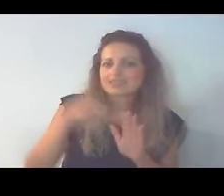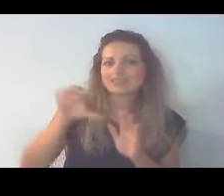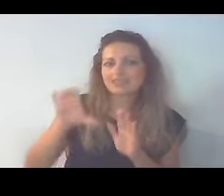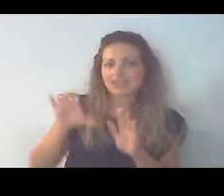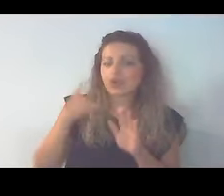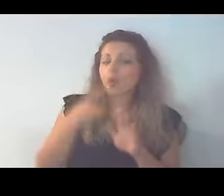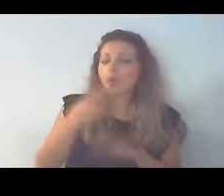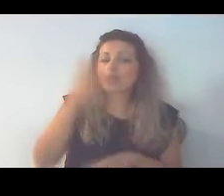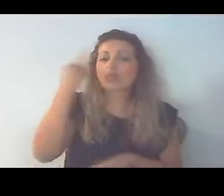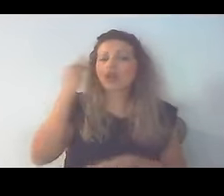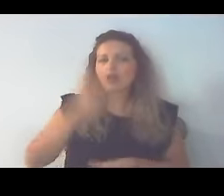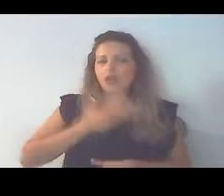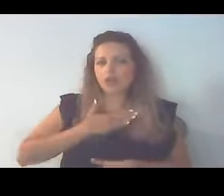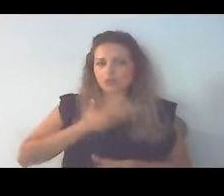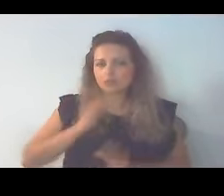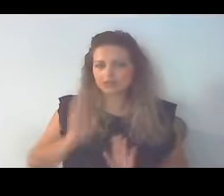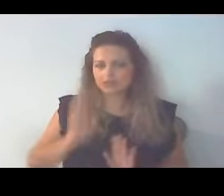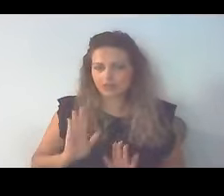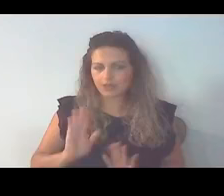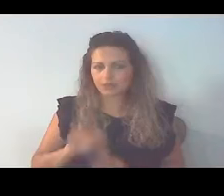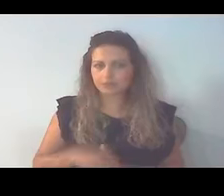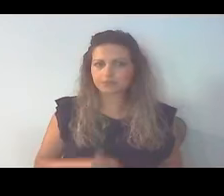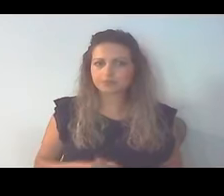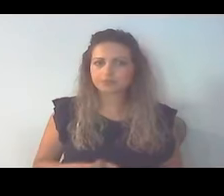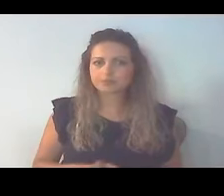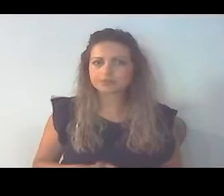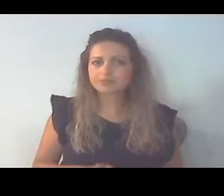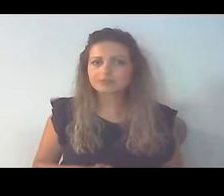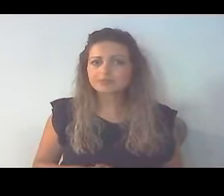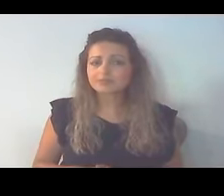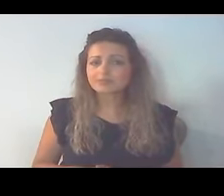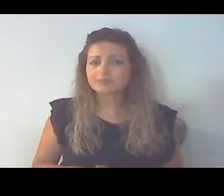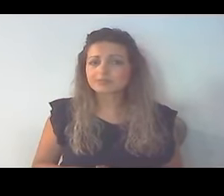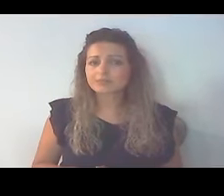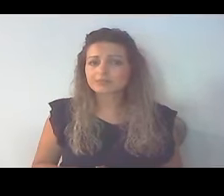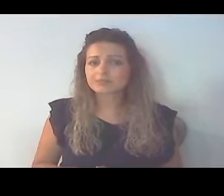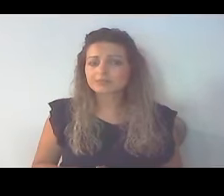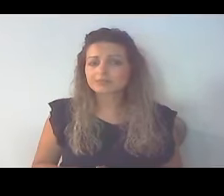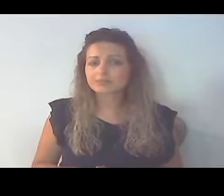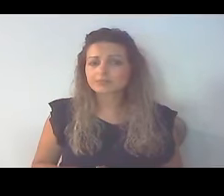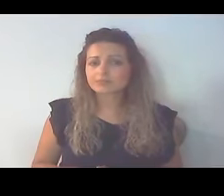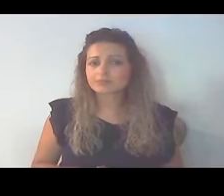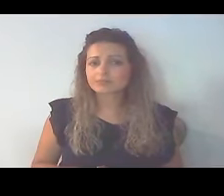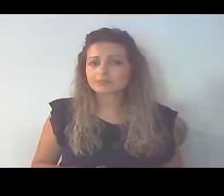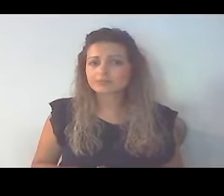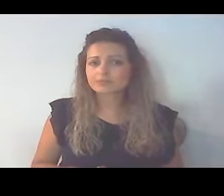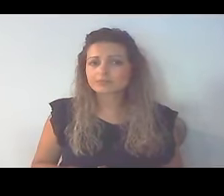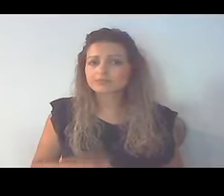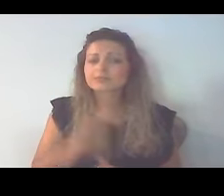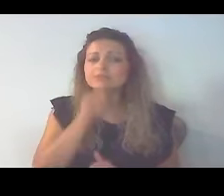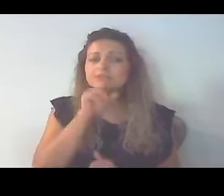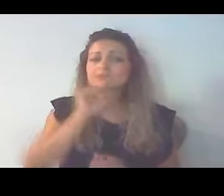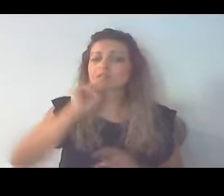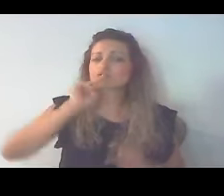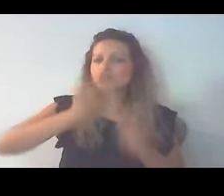άκουσα. Άκουσα αυτό για τα intersex άτομα, τα οποία προφανώς, σαν σχολιασμός, προφανώς είναι και πάρα πολύ